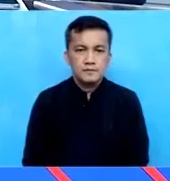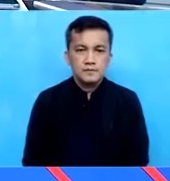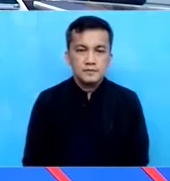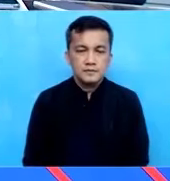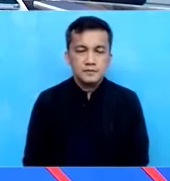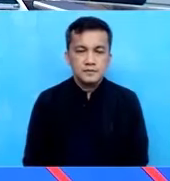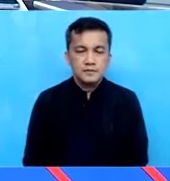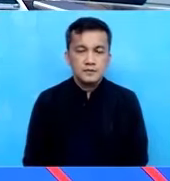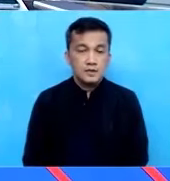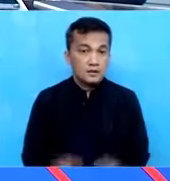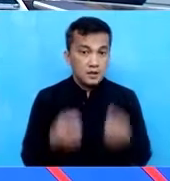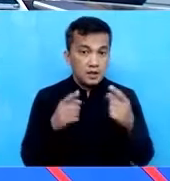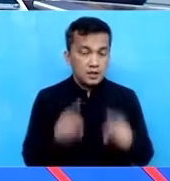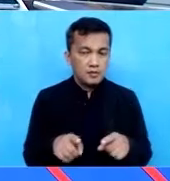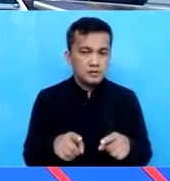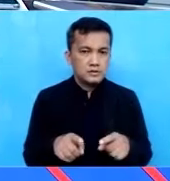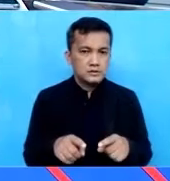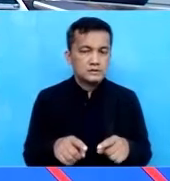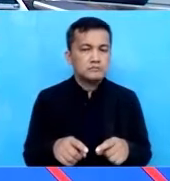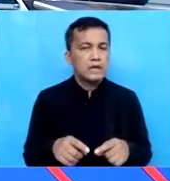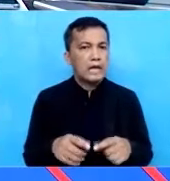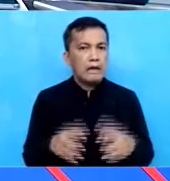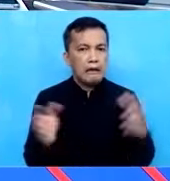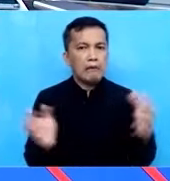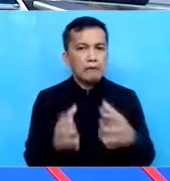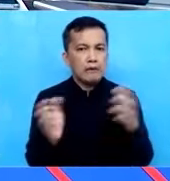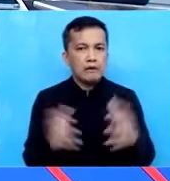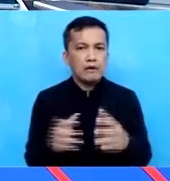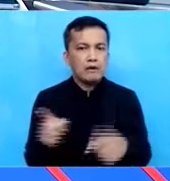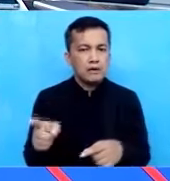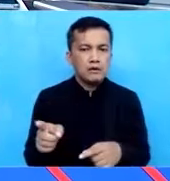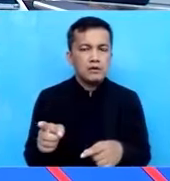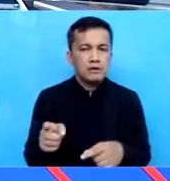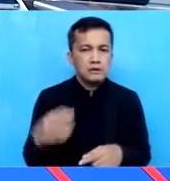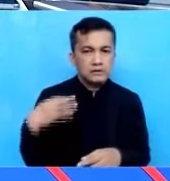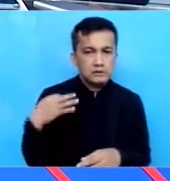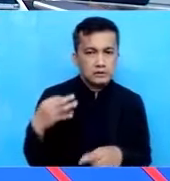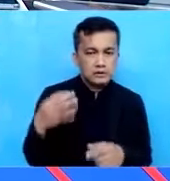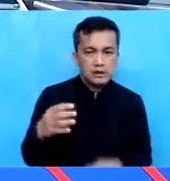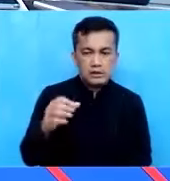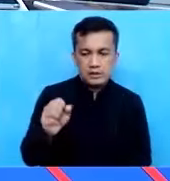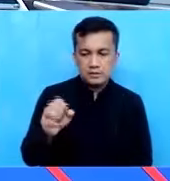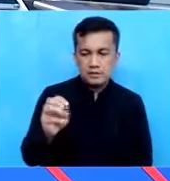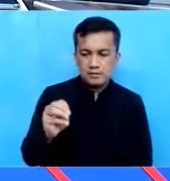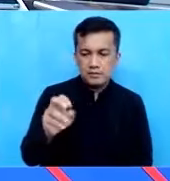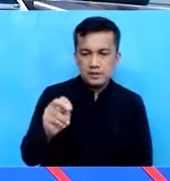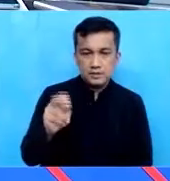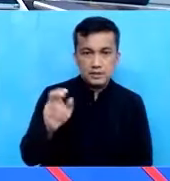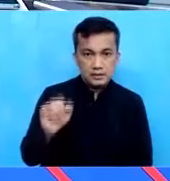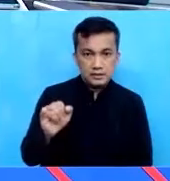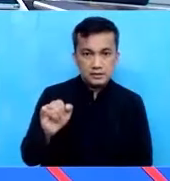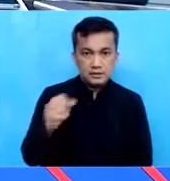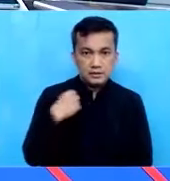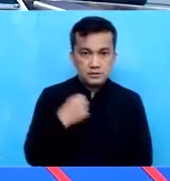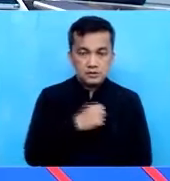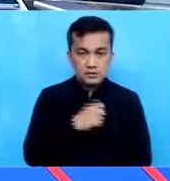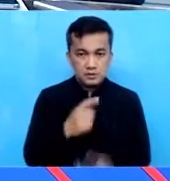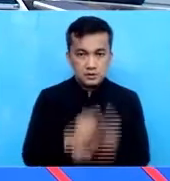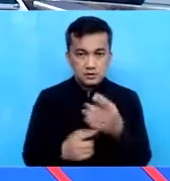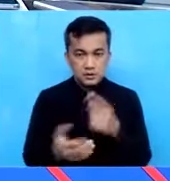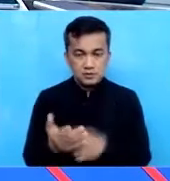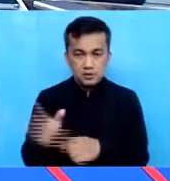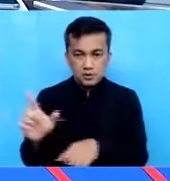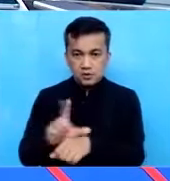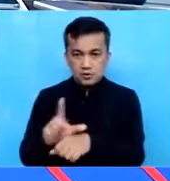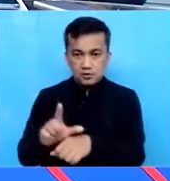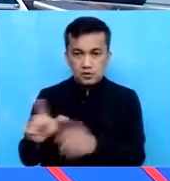Nawi sa mainitang sagutan ng mga kandidato ang SMNI senatorial debate. Ang labor lawyer na si Luke